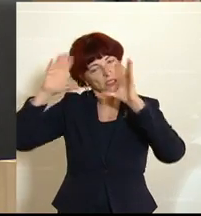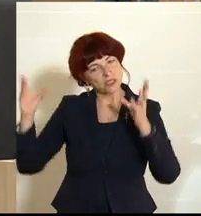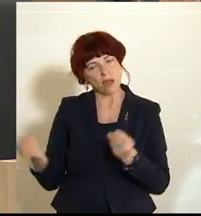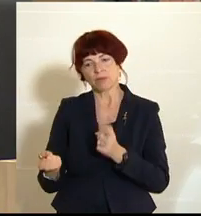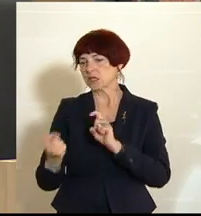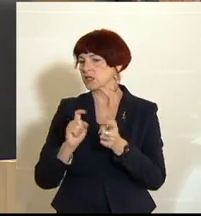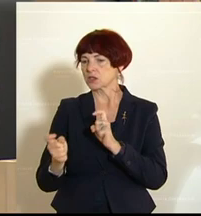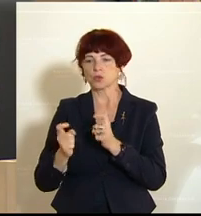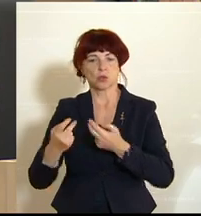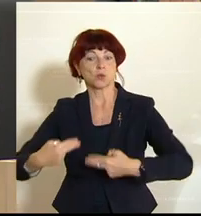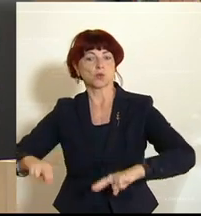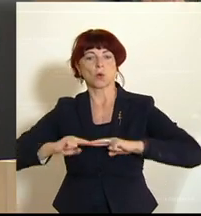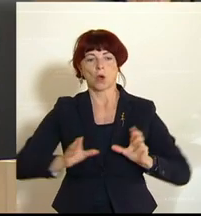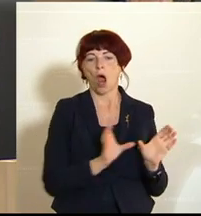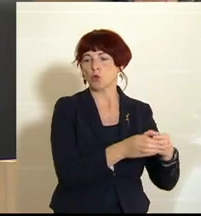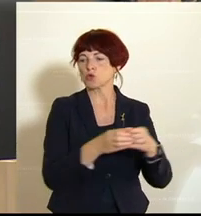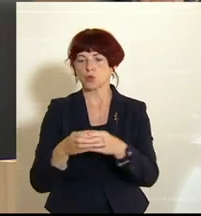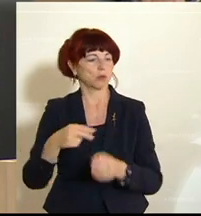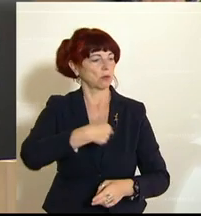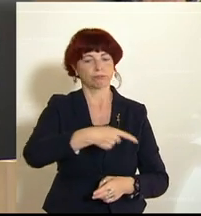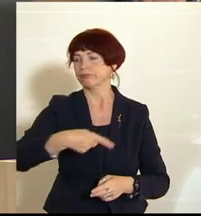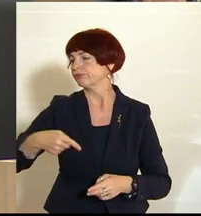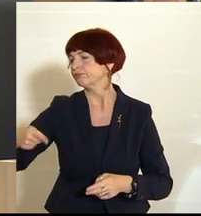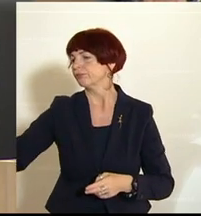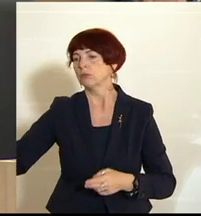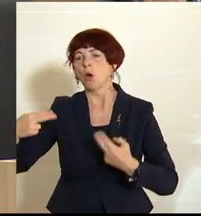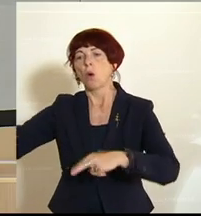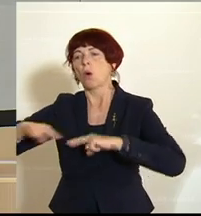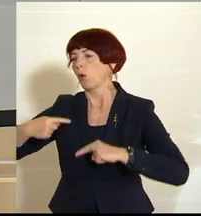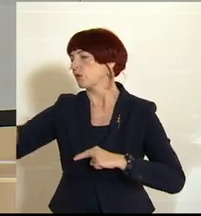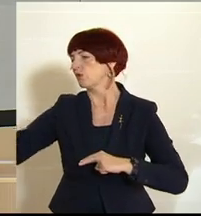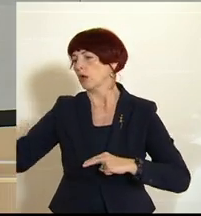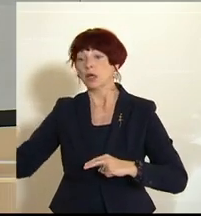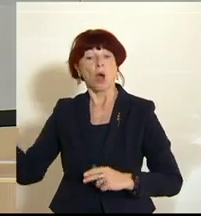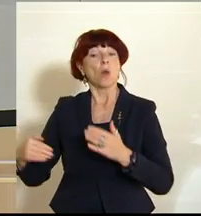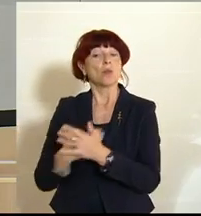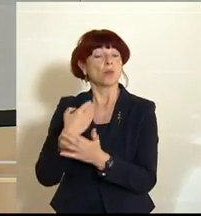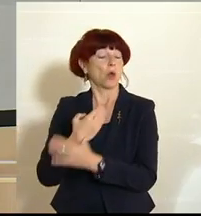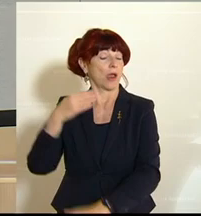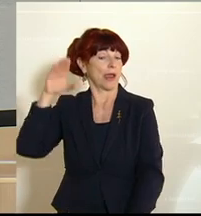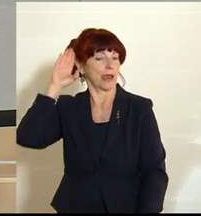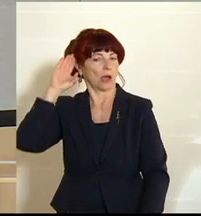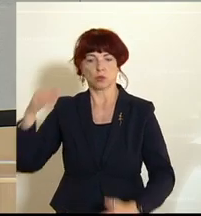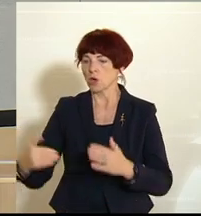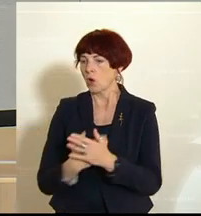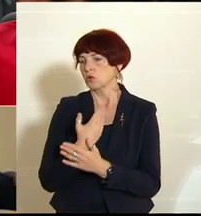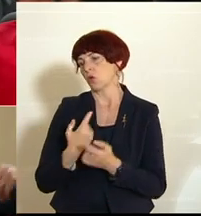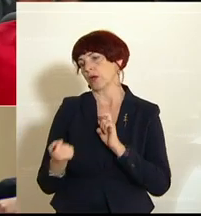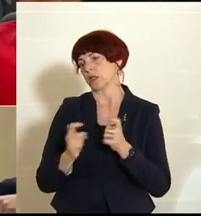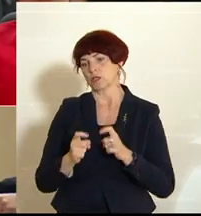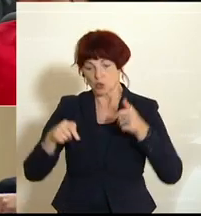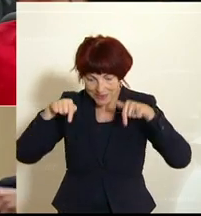Diskussion zurück zu den Ausschüssen, Rückverweisung, neue Hearings, neue Diskussionen, weil das hier ist